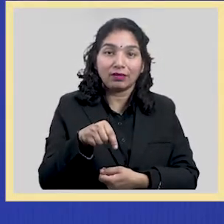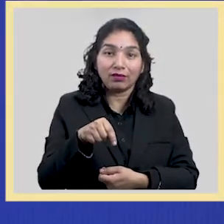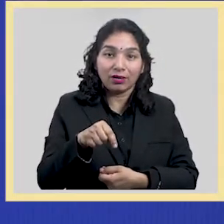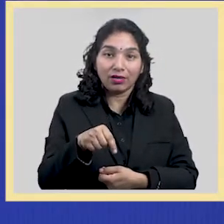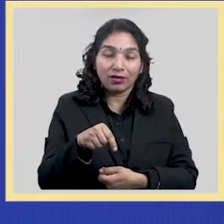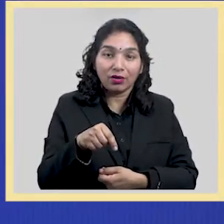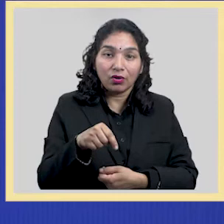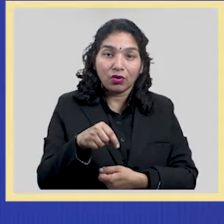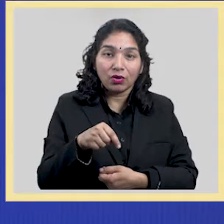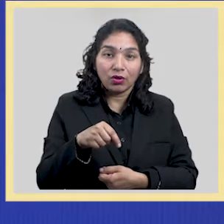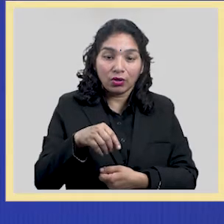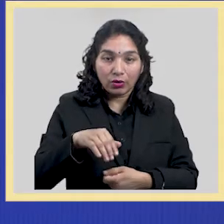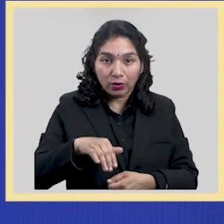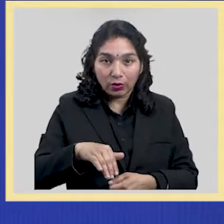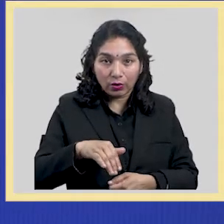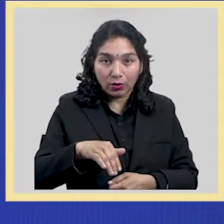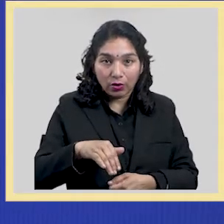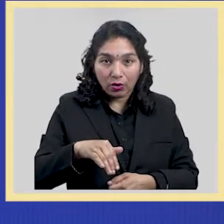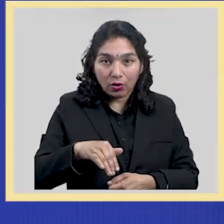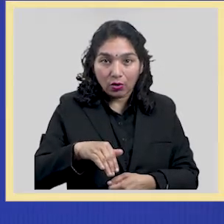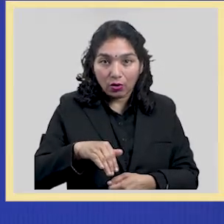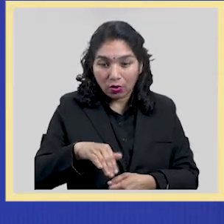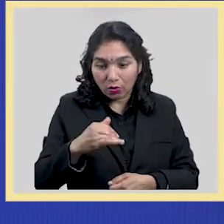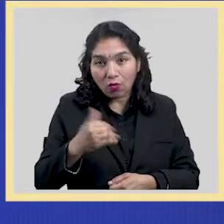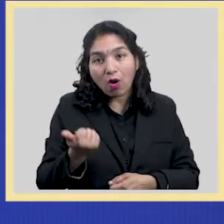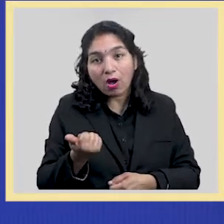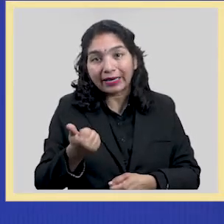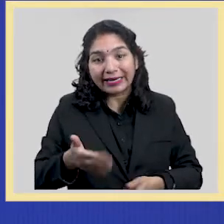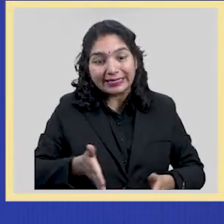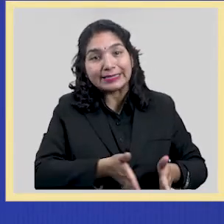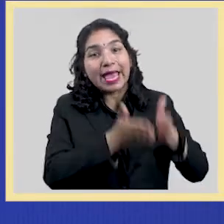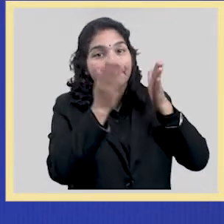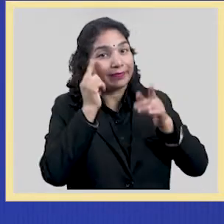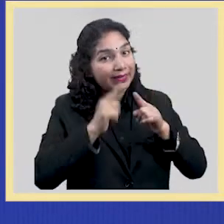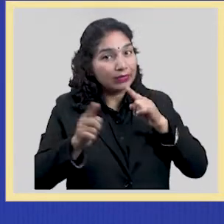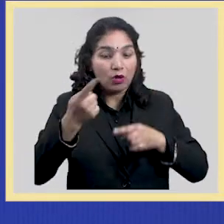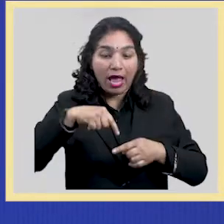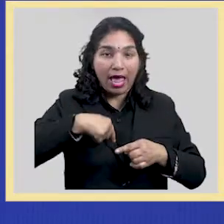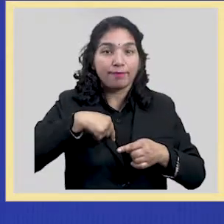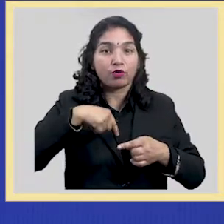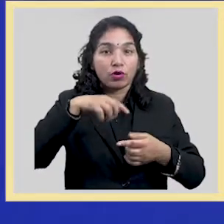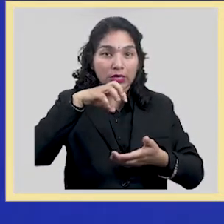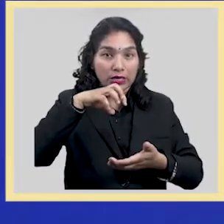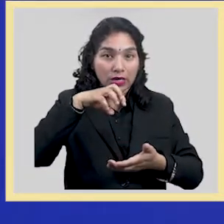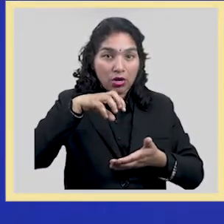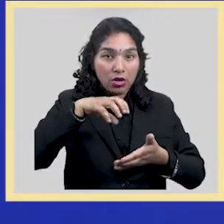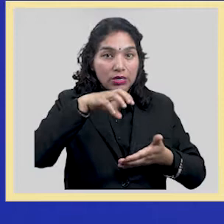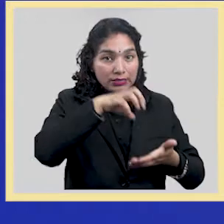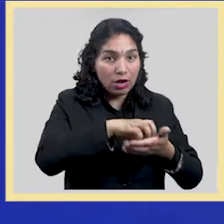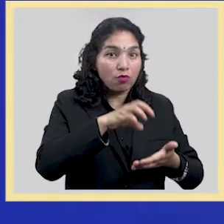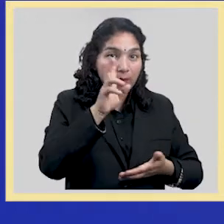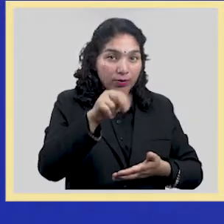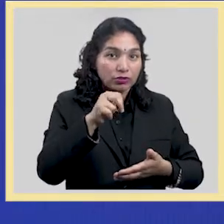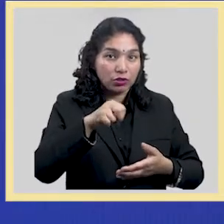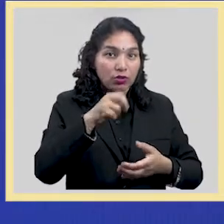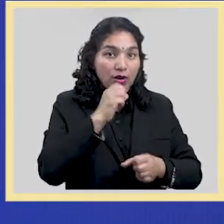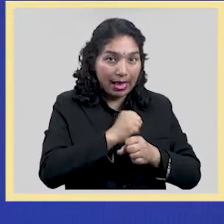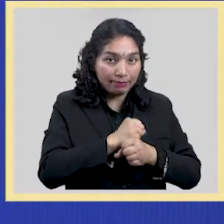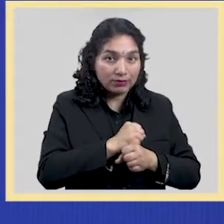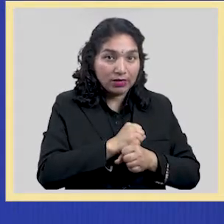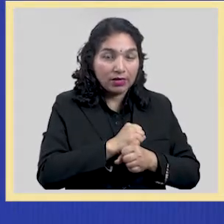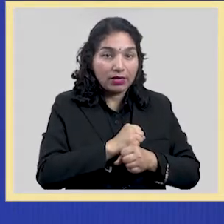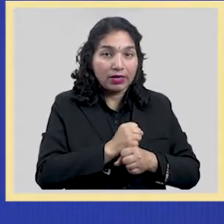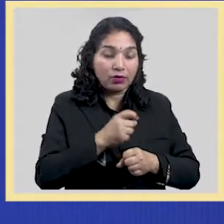चाहिँ अहिले गोकर्ण ड्यामदेखि गुइसेरसम्मको यो हाम्रो खण्डमा पर्छ, यो गोकर्णसर नगरपालिका अन्तर्गत खण्डमा पर्छ। यो काम